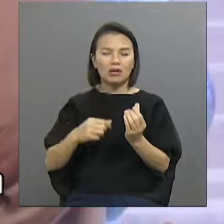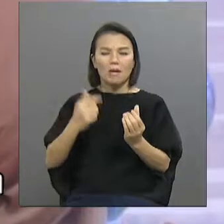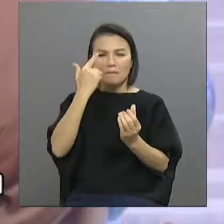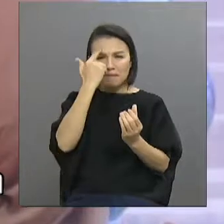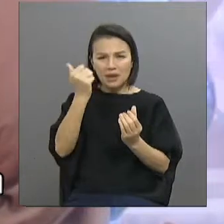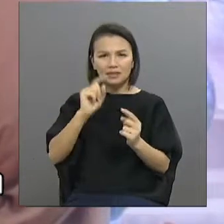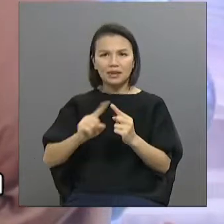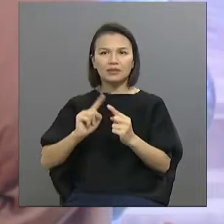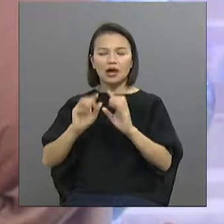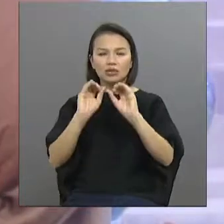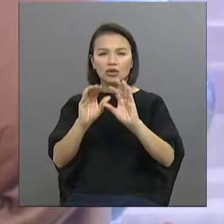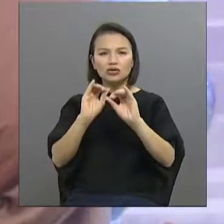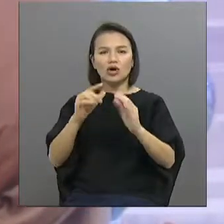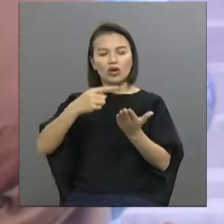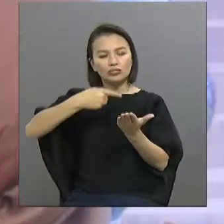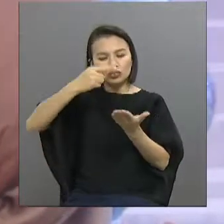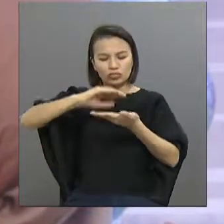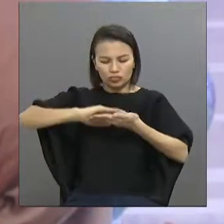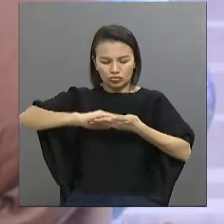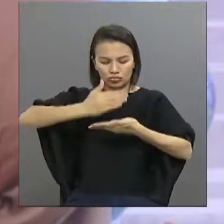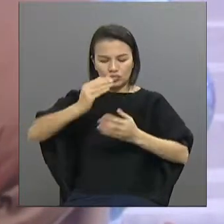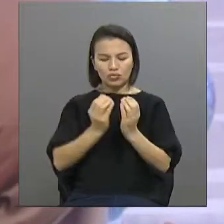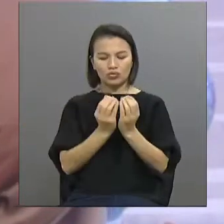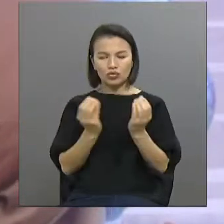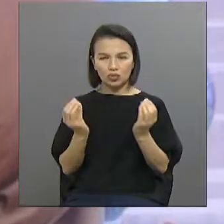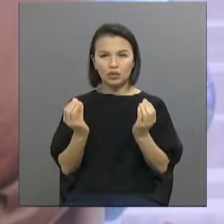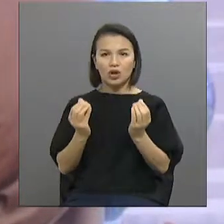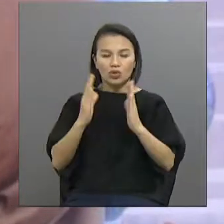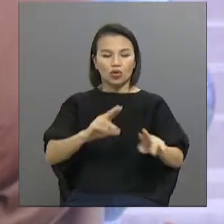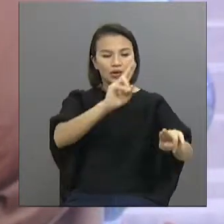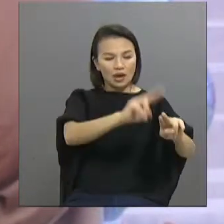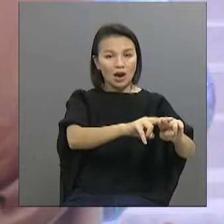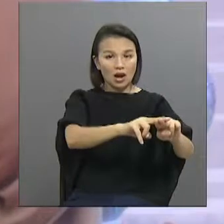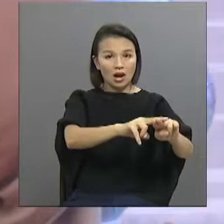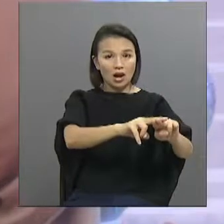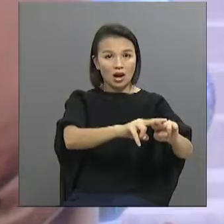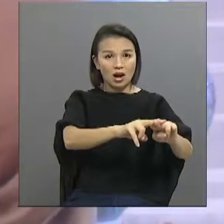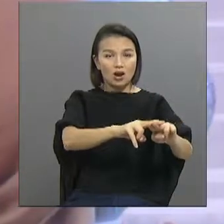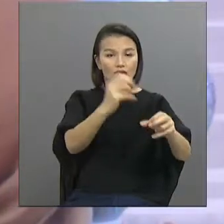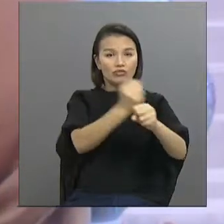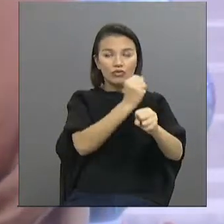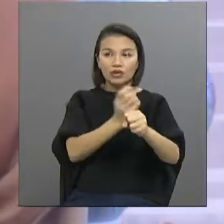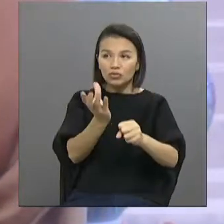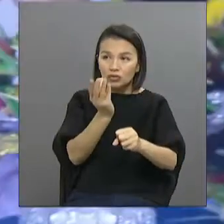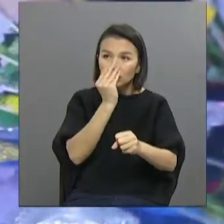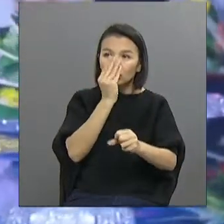ให้ฟังถ้าผู้ที่เดินตามมาลุ้นก็จะได้ตวยหอยเป็นการอนุรักษ์รักษา